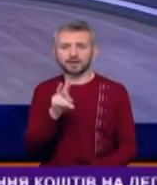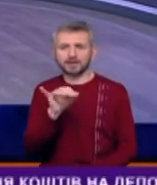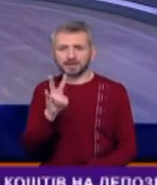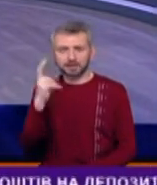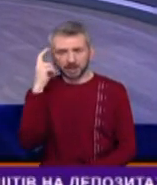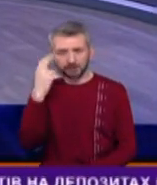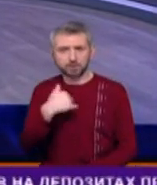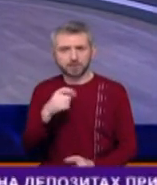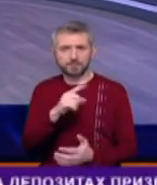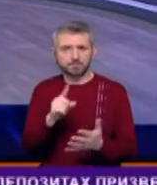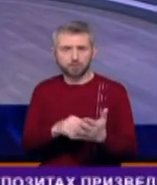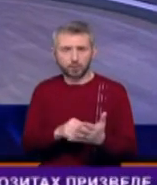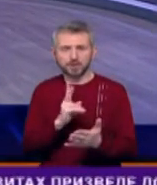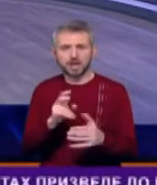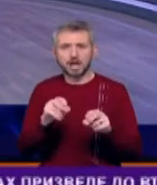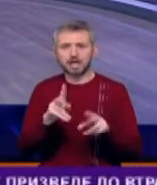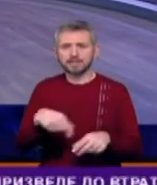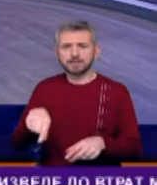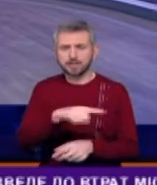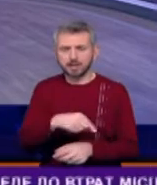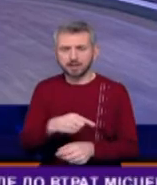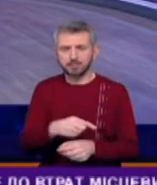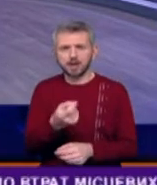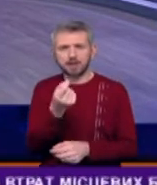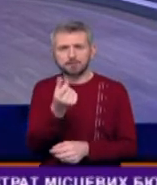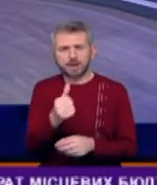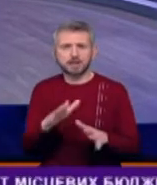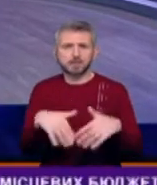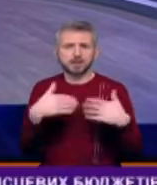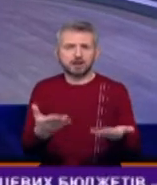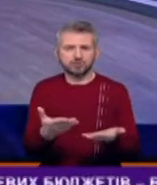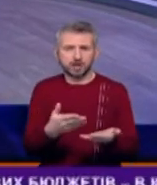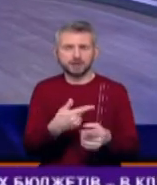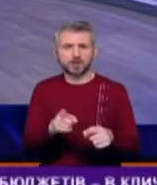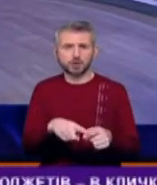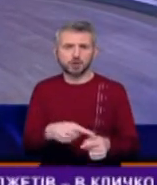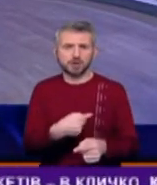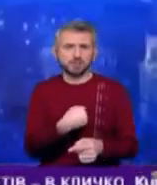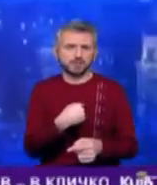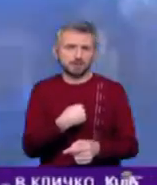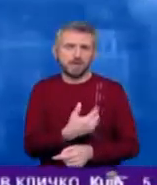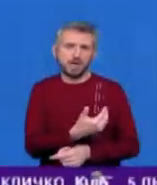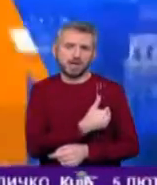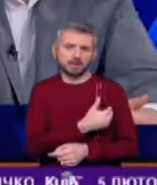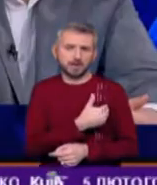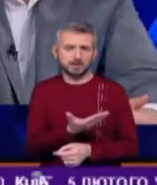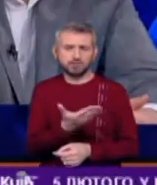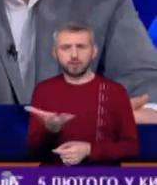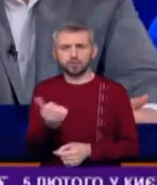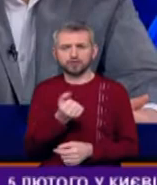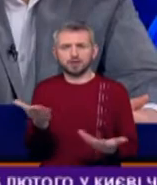приятно. У меня вопрос к экспертам. Это маленькое предложение, с которым мне бы хотелось